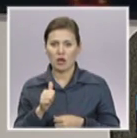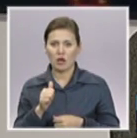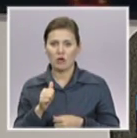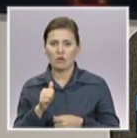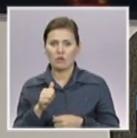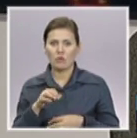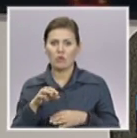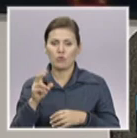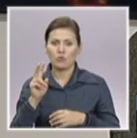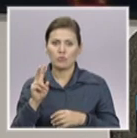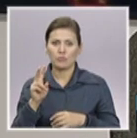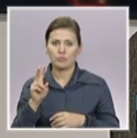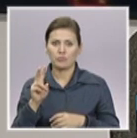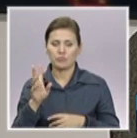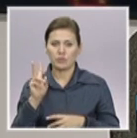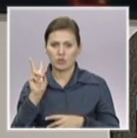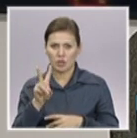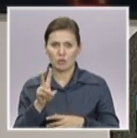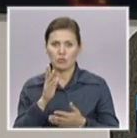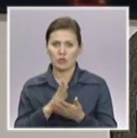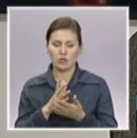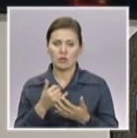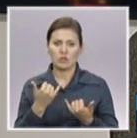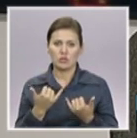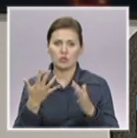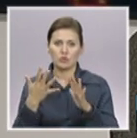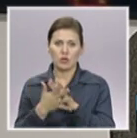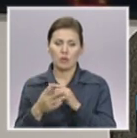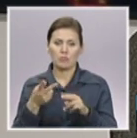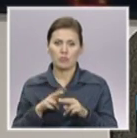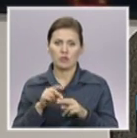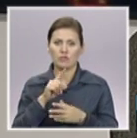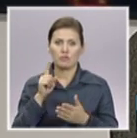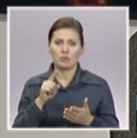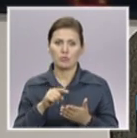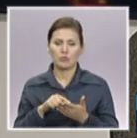ходит троллейбусный маршрут, но мы сейчас изучаем этот вопрос,